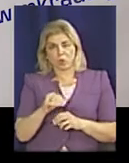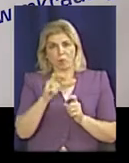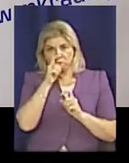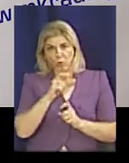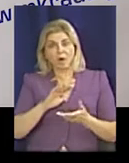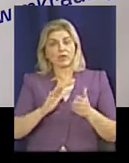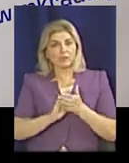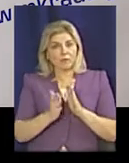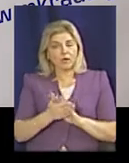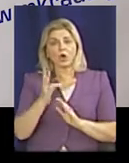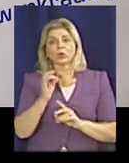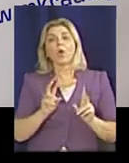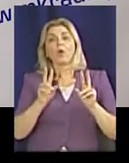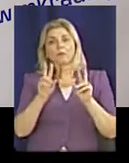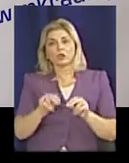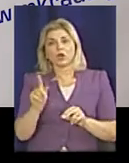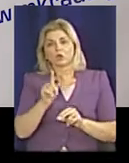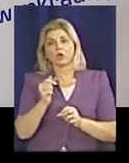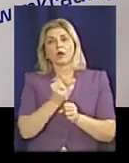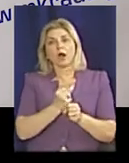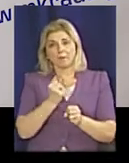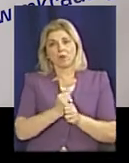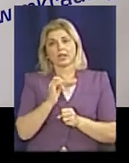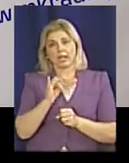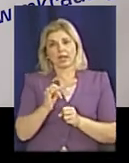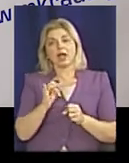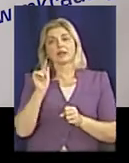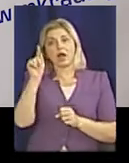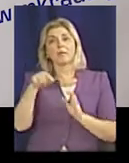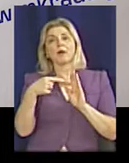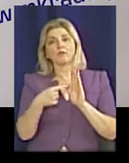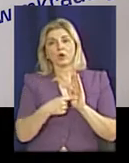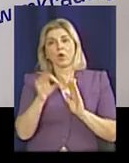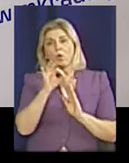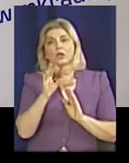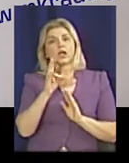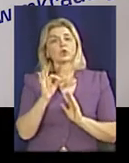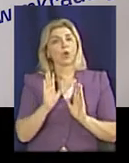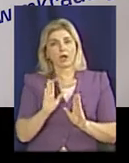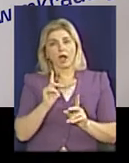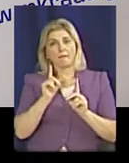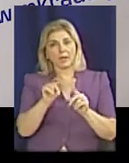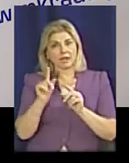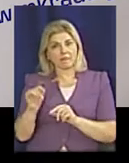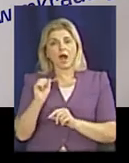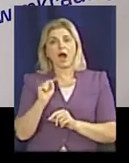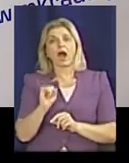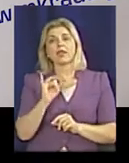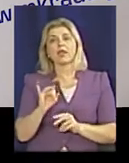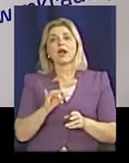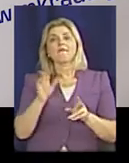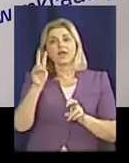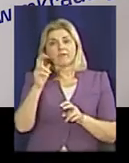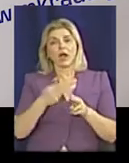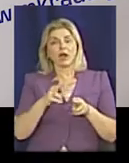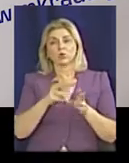відбувається. Але вони пообіцяли, що попрацюють над недоліками. Але там питання стоїть не тільки в перевізниках, а й в підряднику, який не встигає